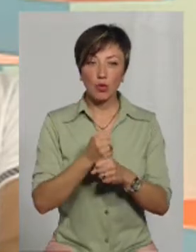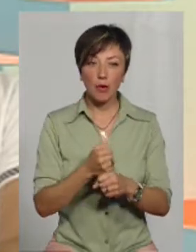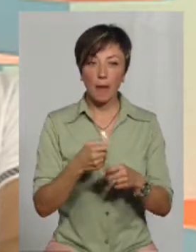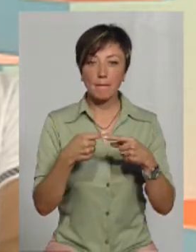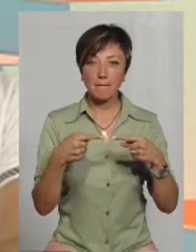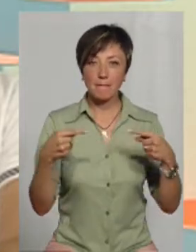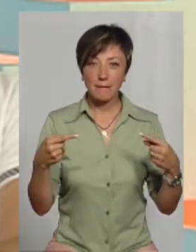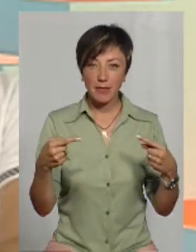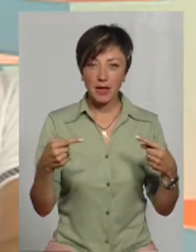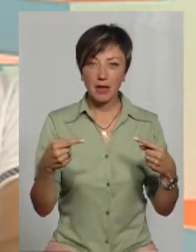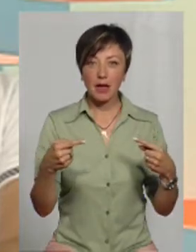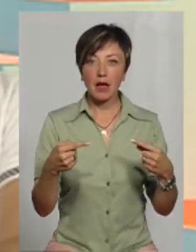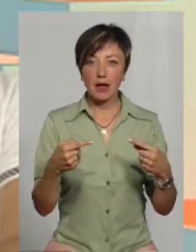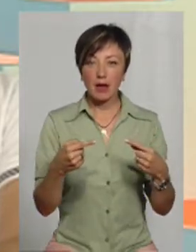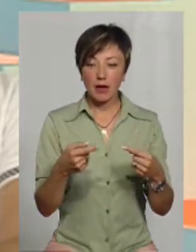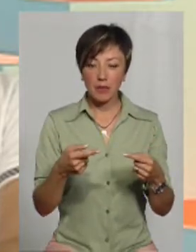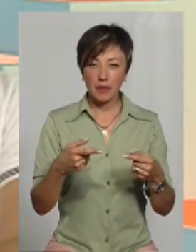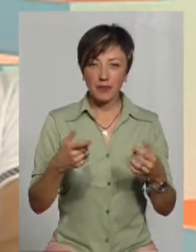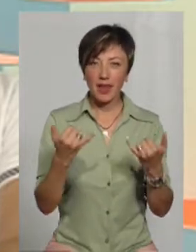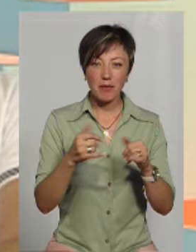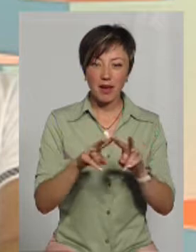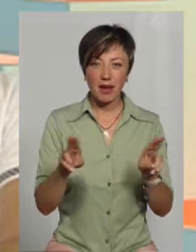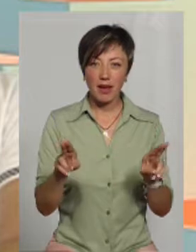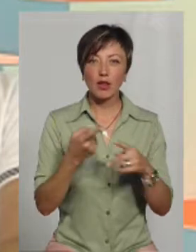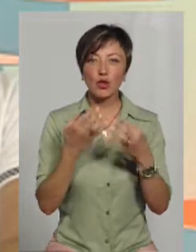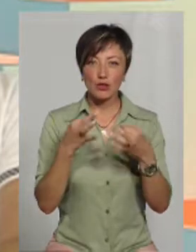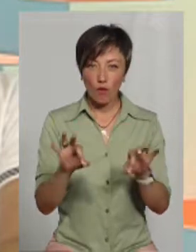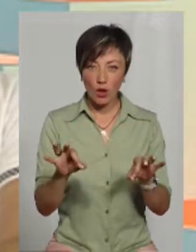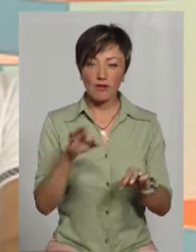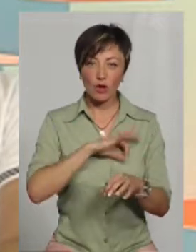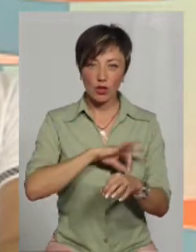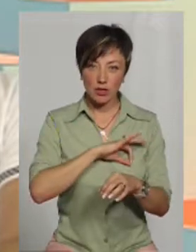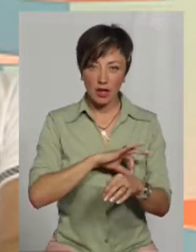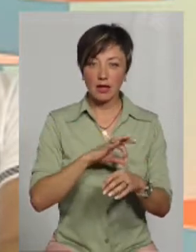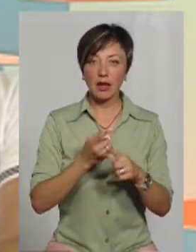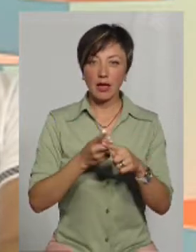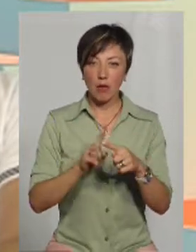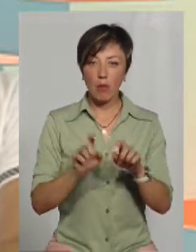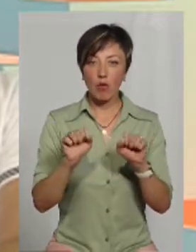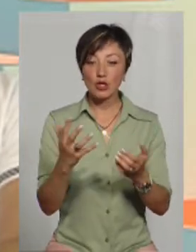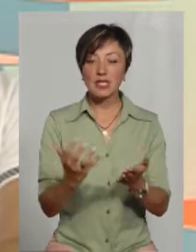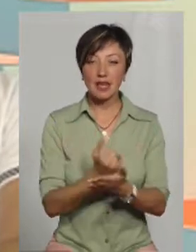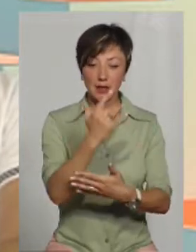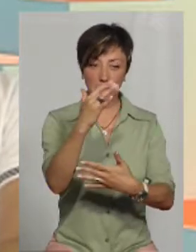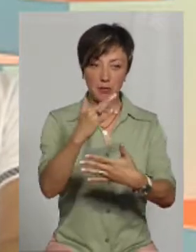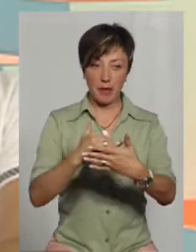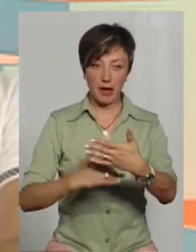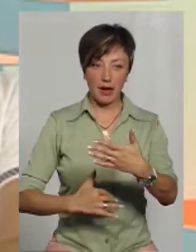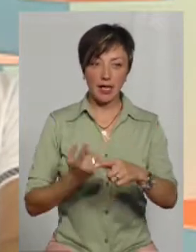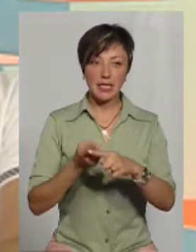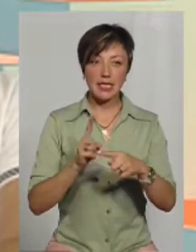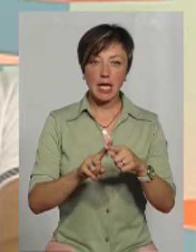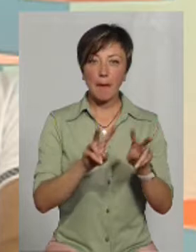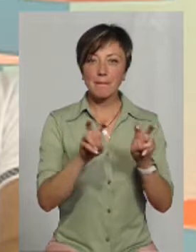багато препаратів. Ці препарати дозволені до використання. На сайті «Органік Стандарт» сертифікаційного органу ви можете знайти перелік